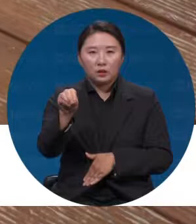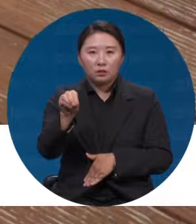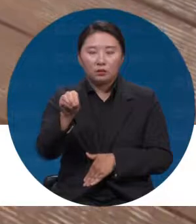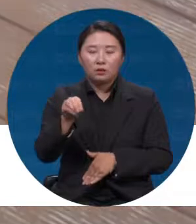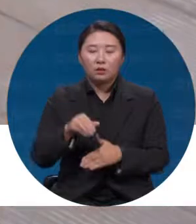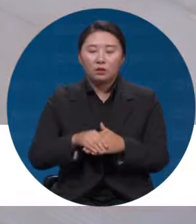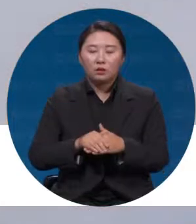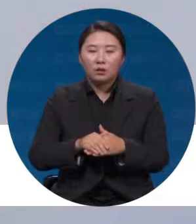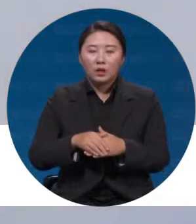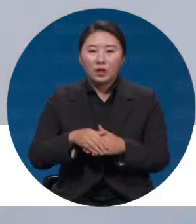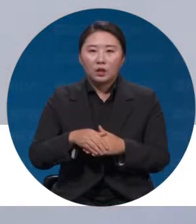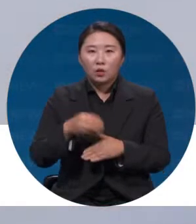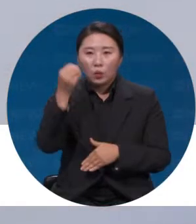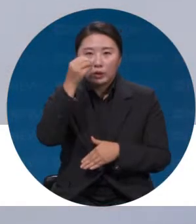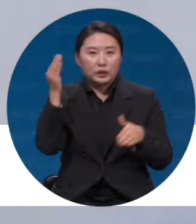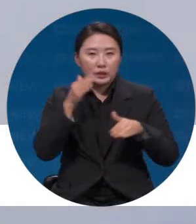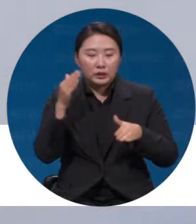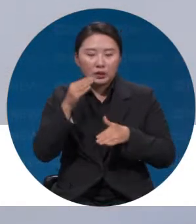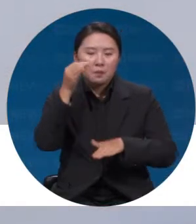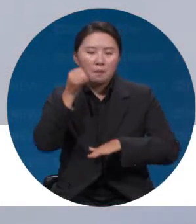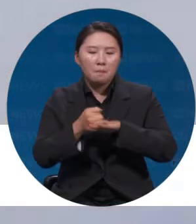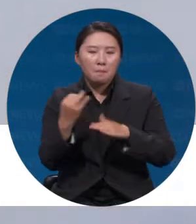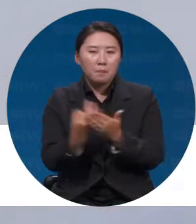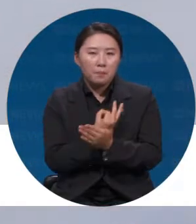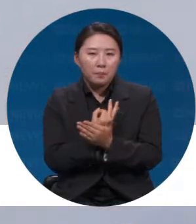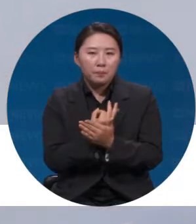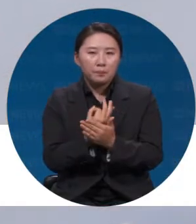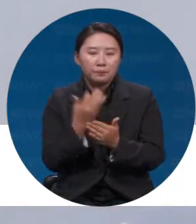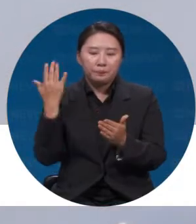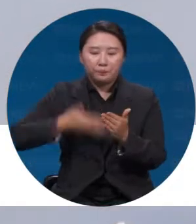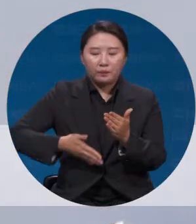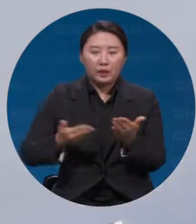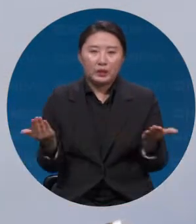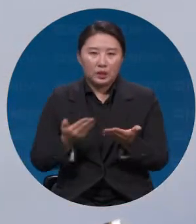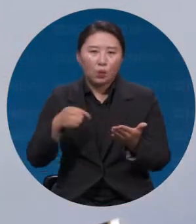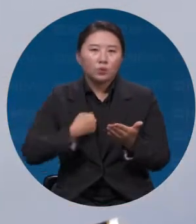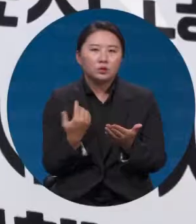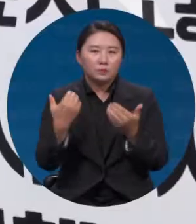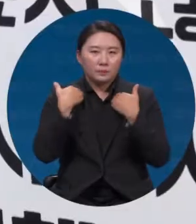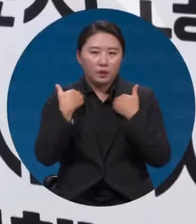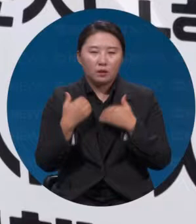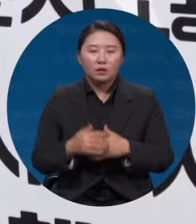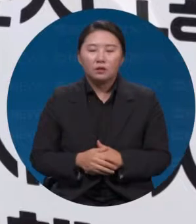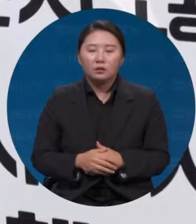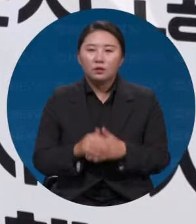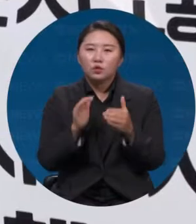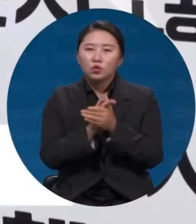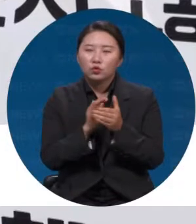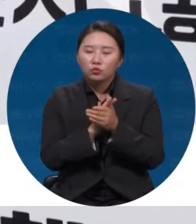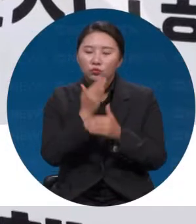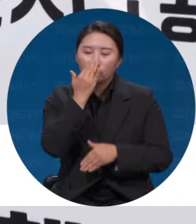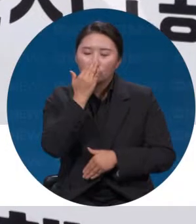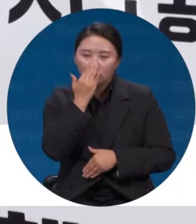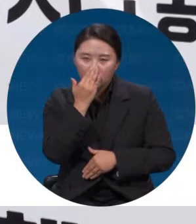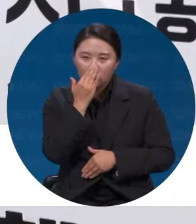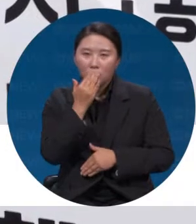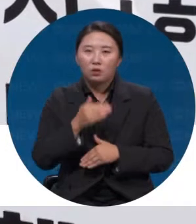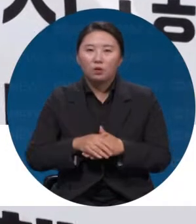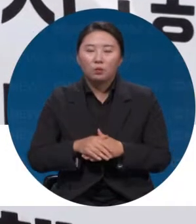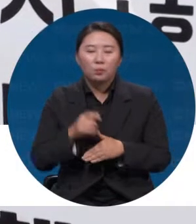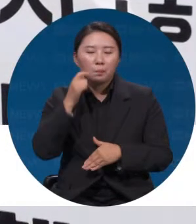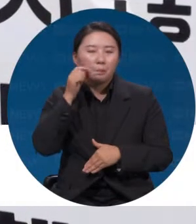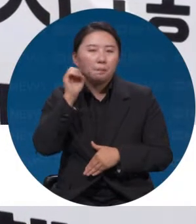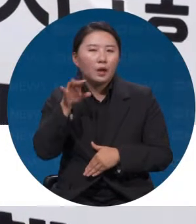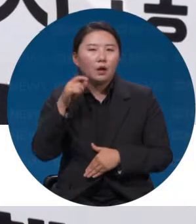그런데 정오 린인 최저임금 에도 못 미치는 급여를 받고 2일 혼자 있습니다 친구가 워낙 착하고 뭐부터